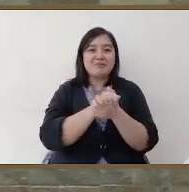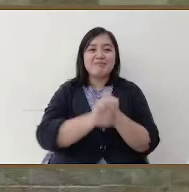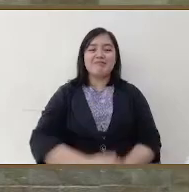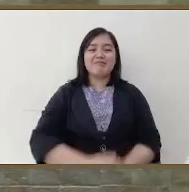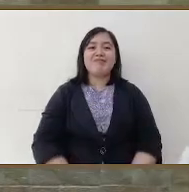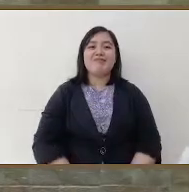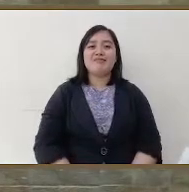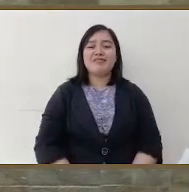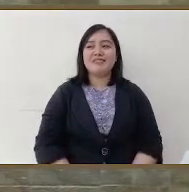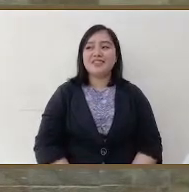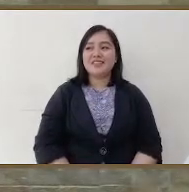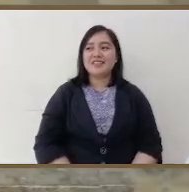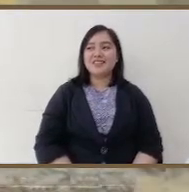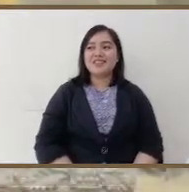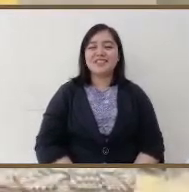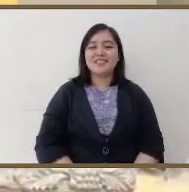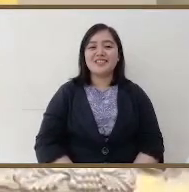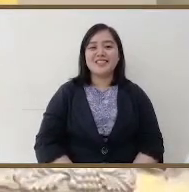Parang nawala ng sound.